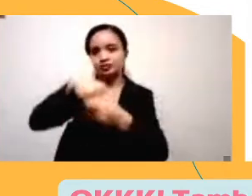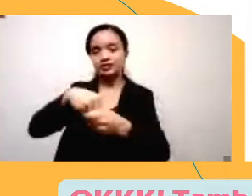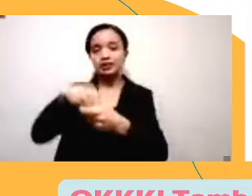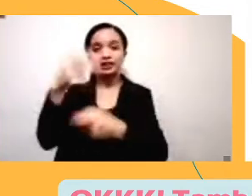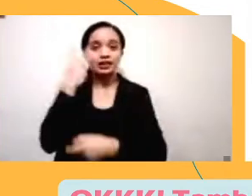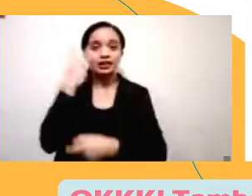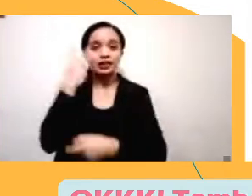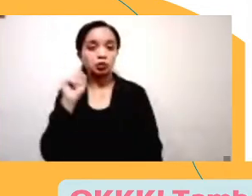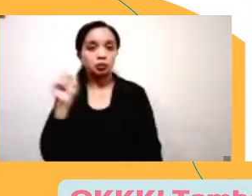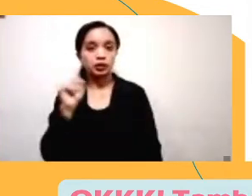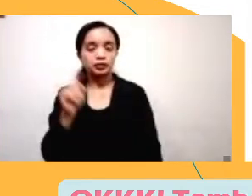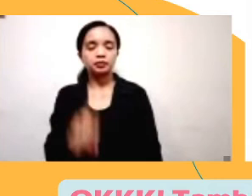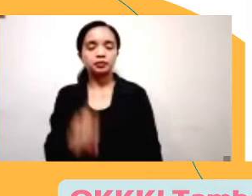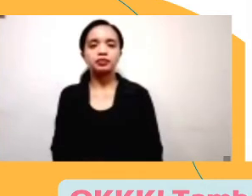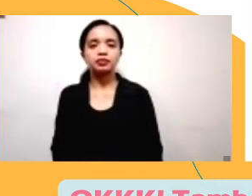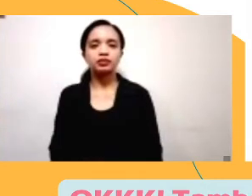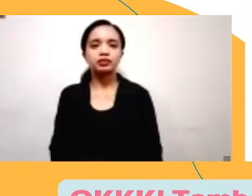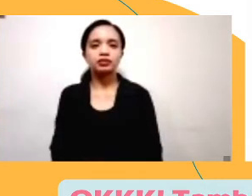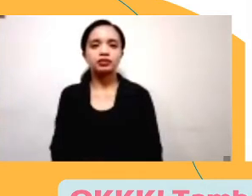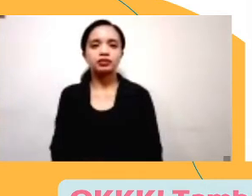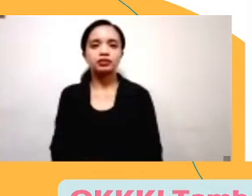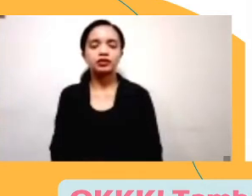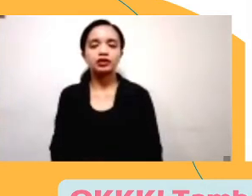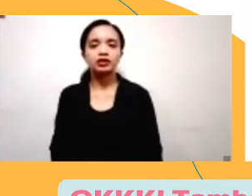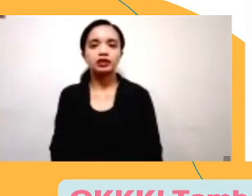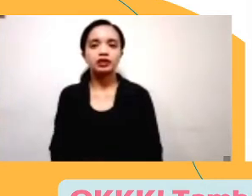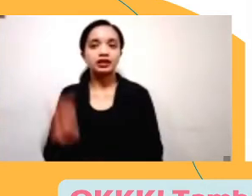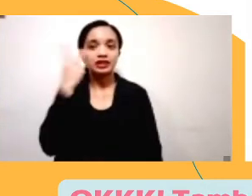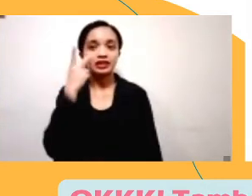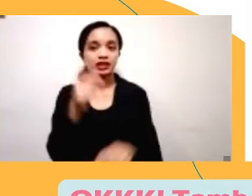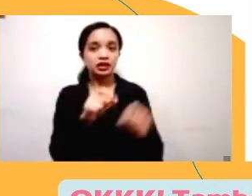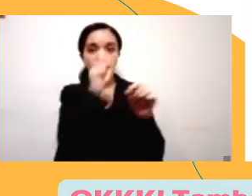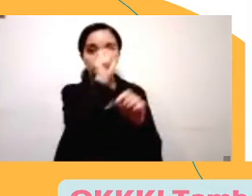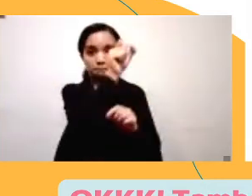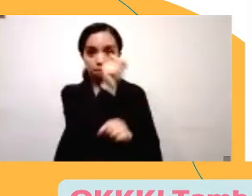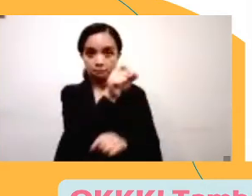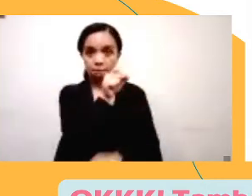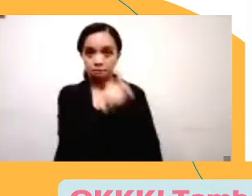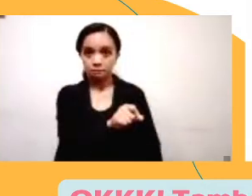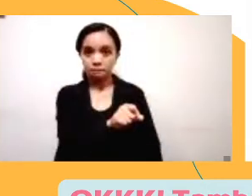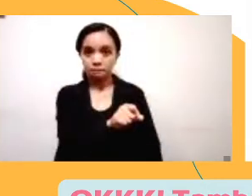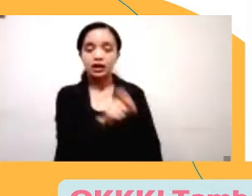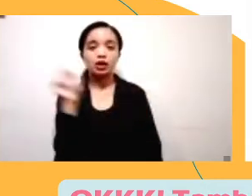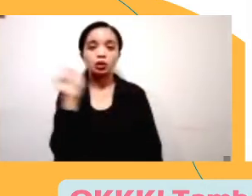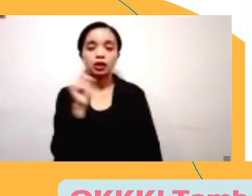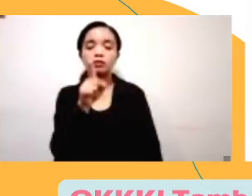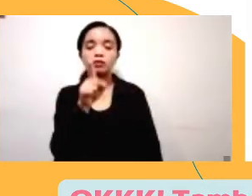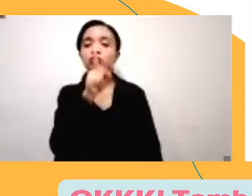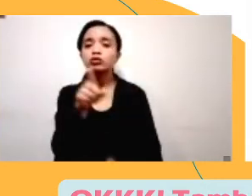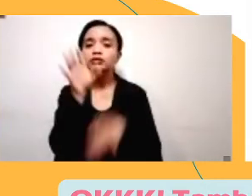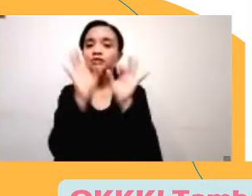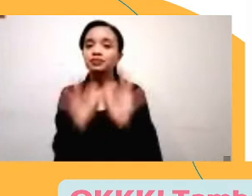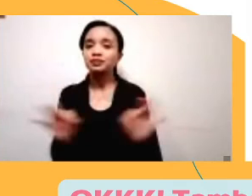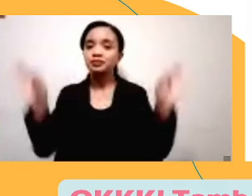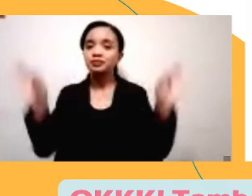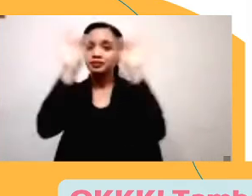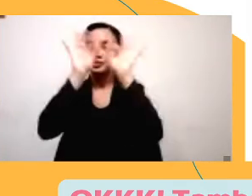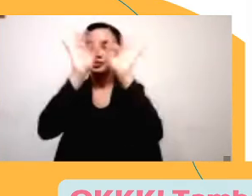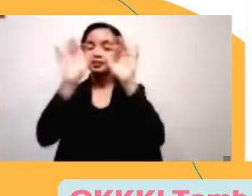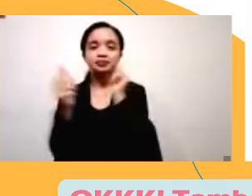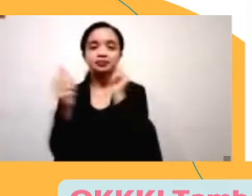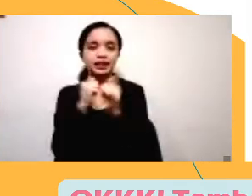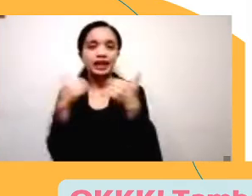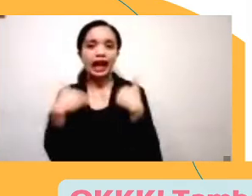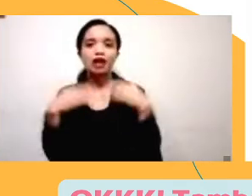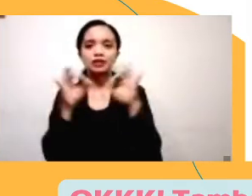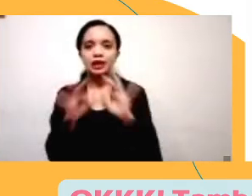di ba, yan yung mga bullet points ko dyan, yan yung mga taon na actually may halaga o may important na nangyari sa akin sa